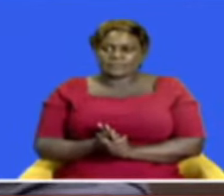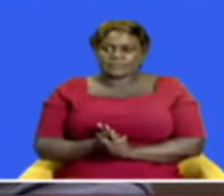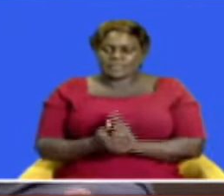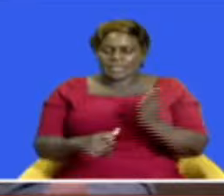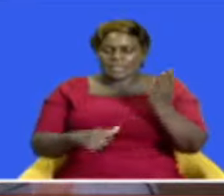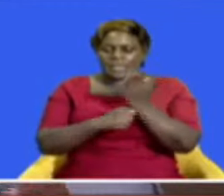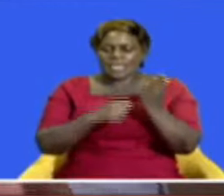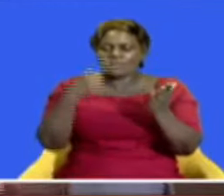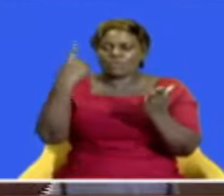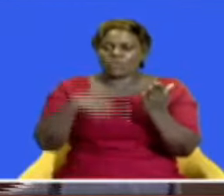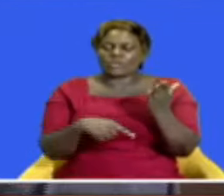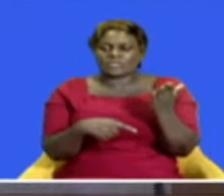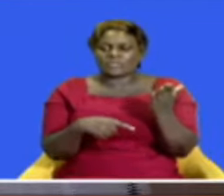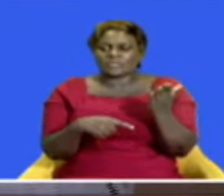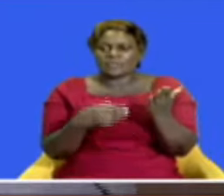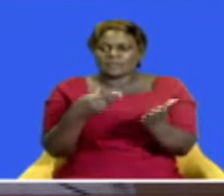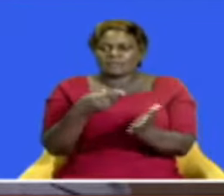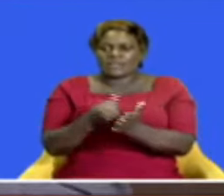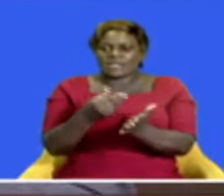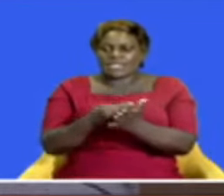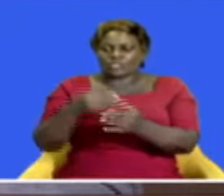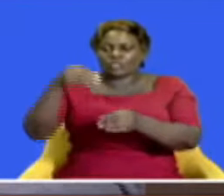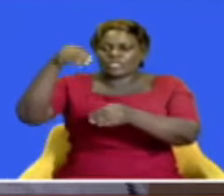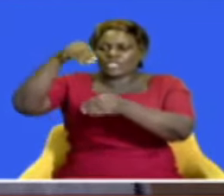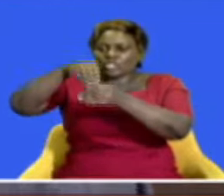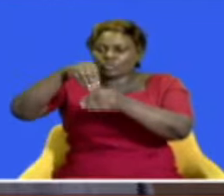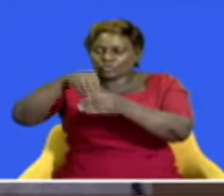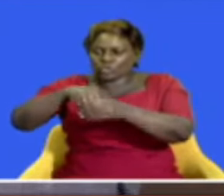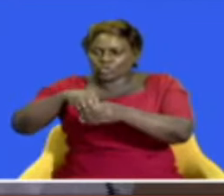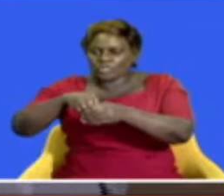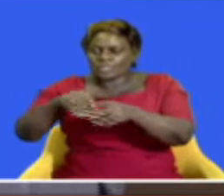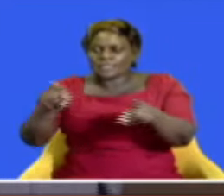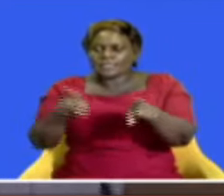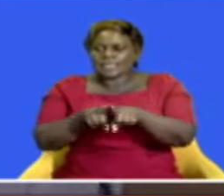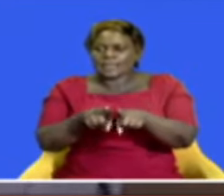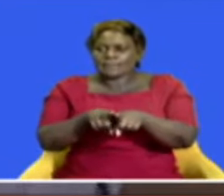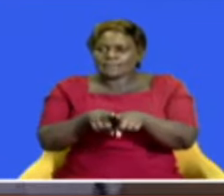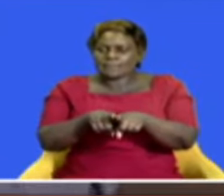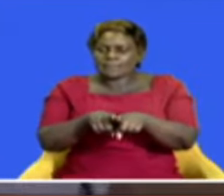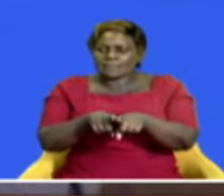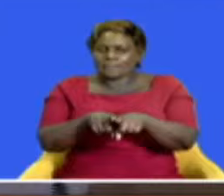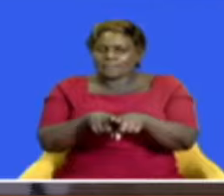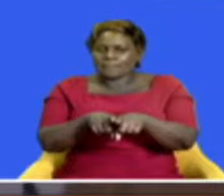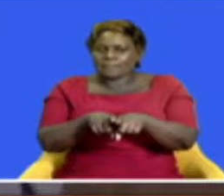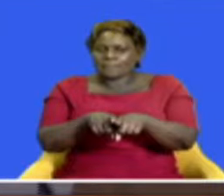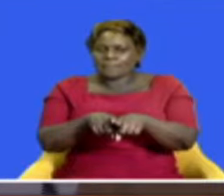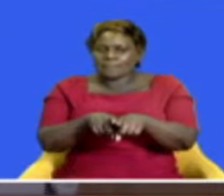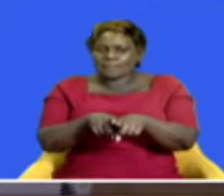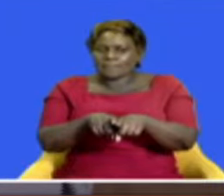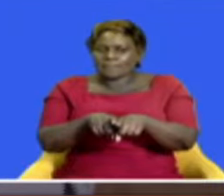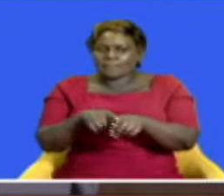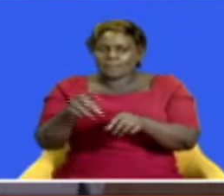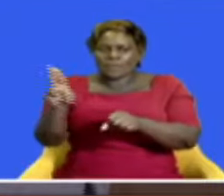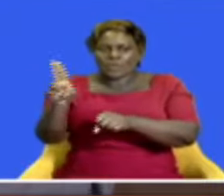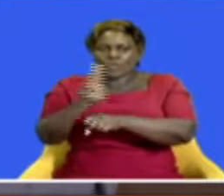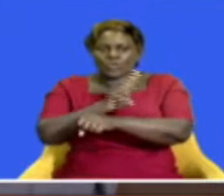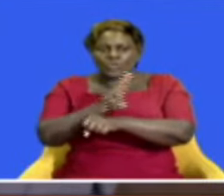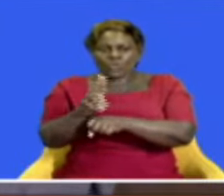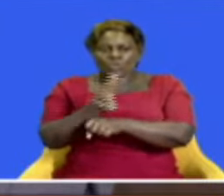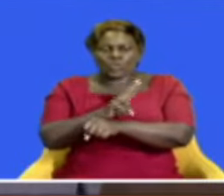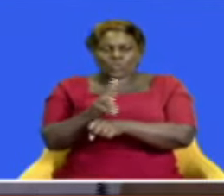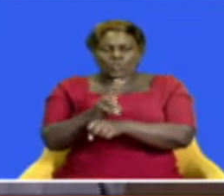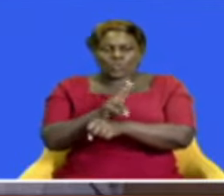tunaita financial inclusion na ile tunaita kwa matumizi